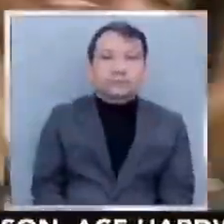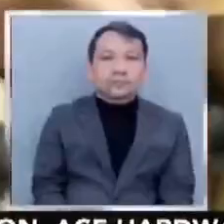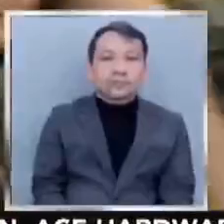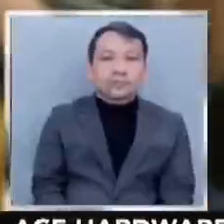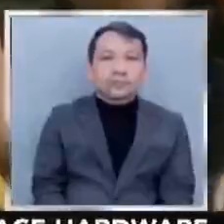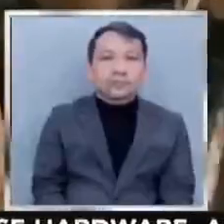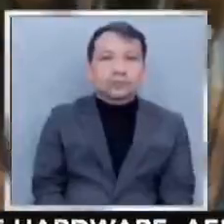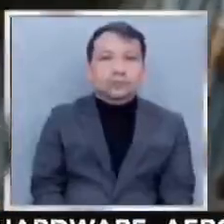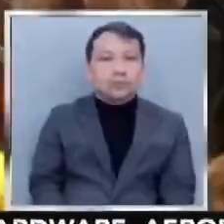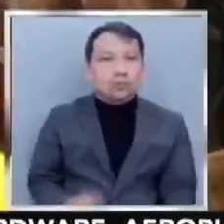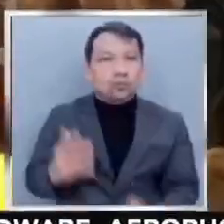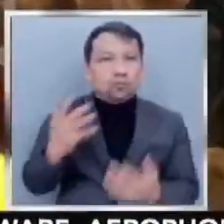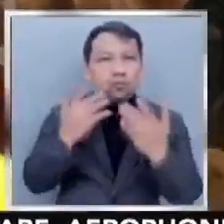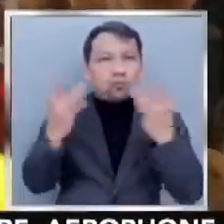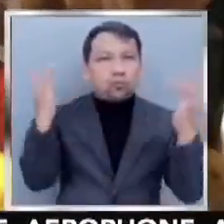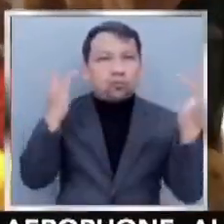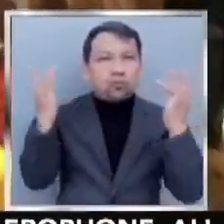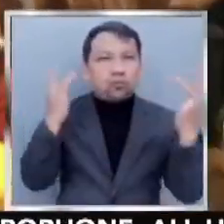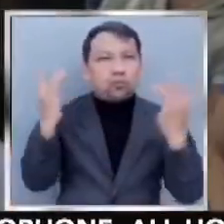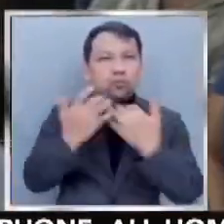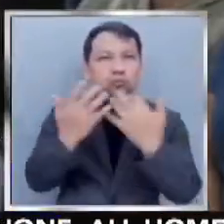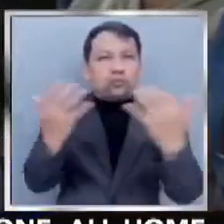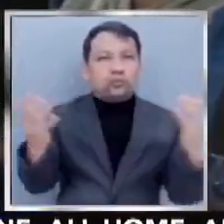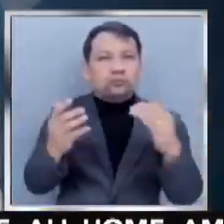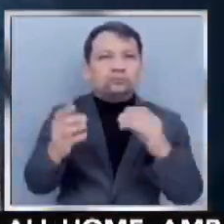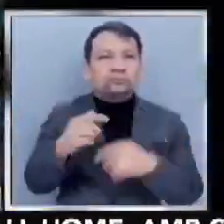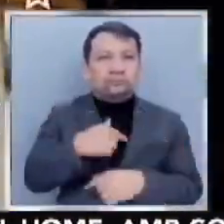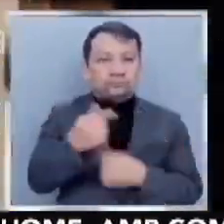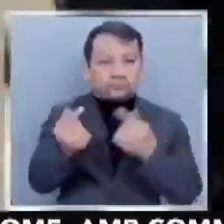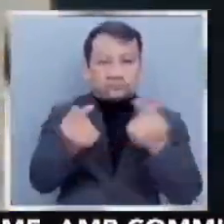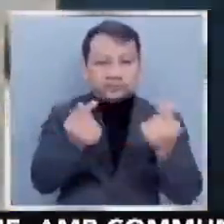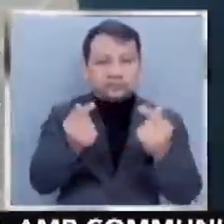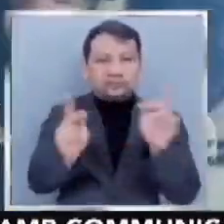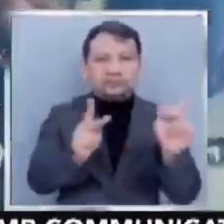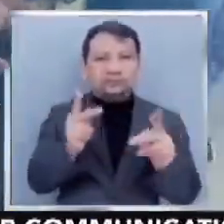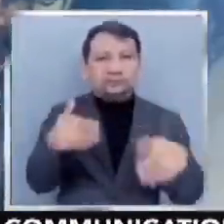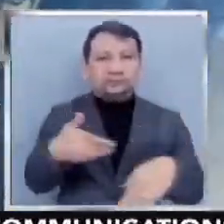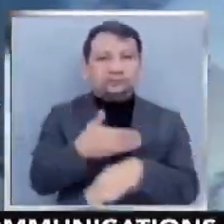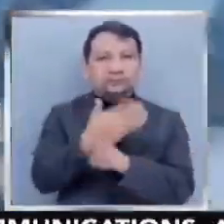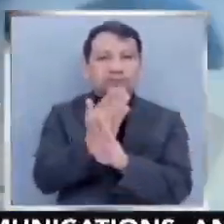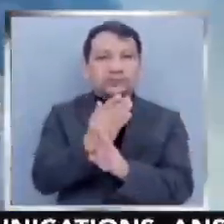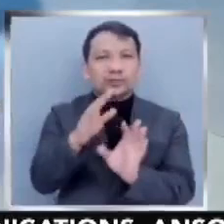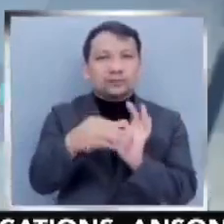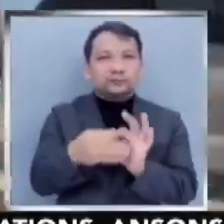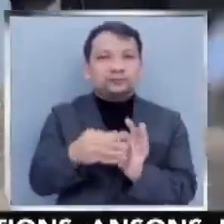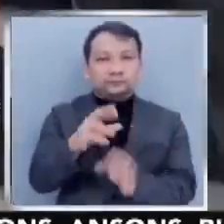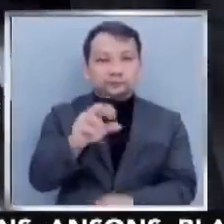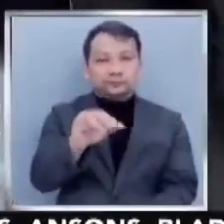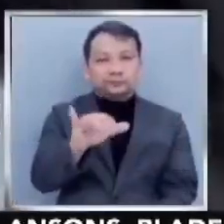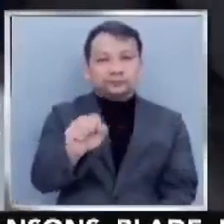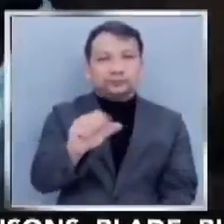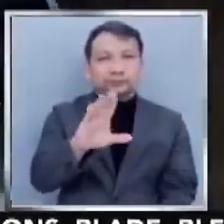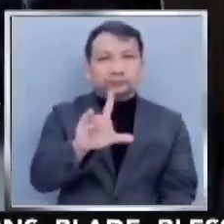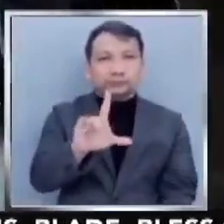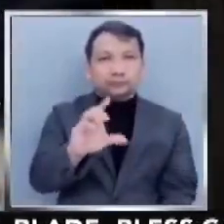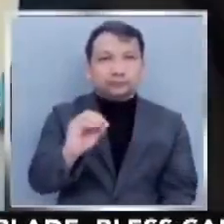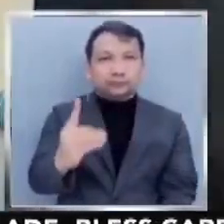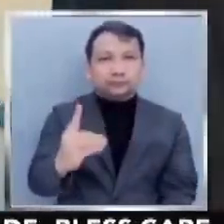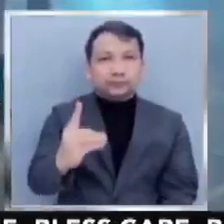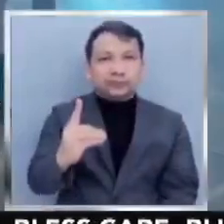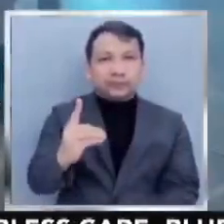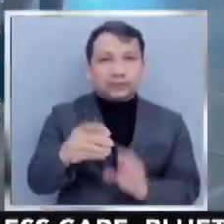Nakabibinging hiyawan ang isinalubong ng mga kapusong Dabawenyo sa ilan sa cast ng Royal Blood na nakisaya sa Kapuso Mall